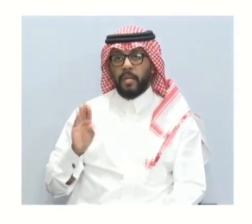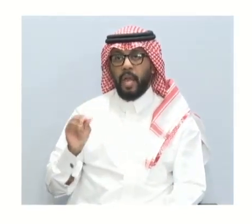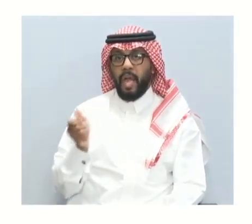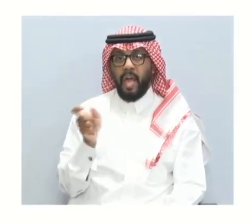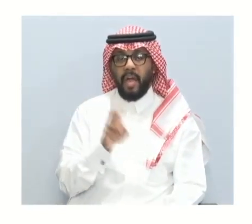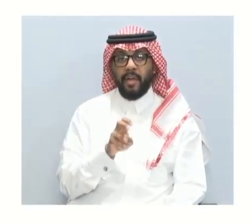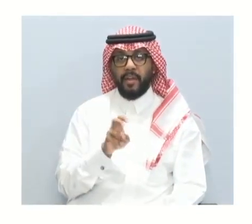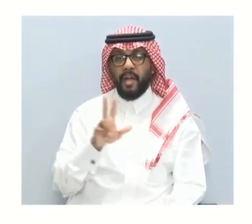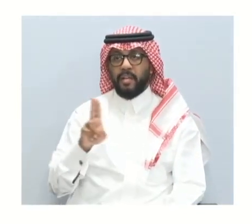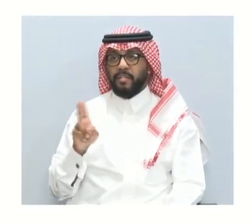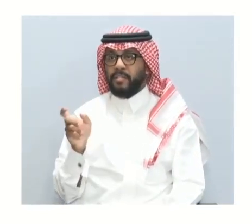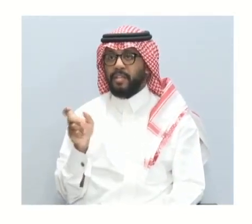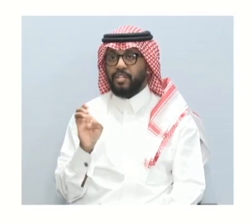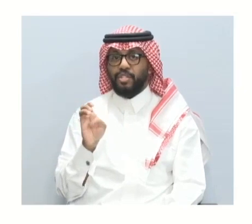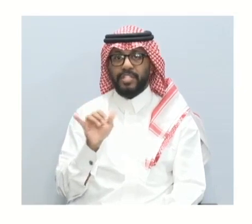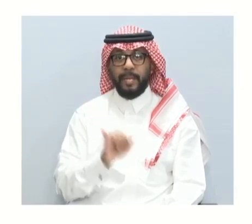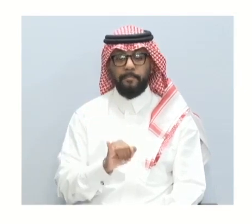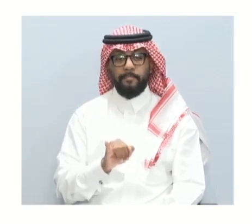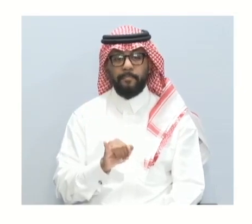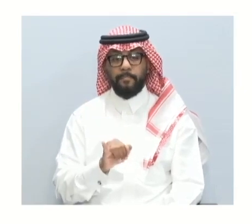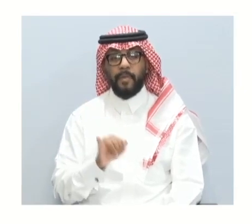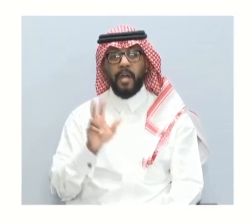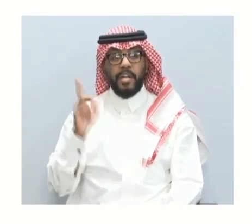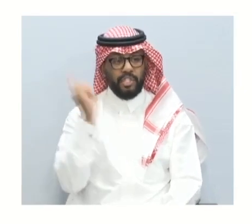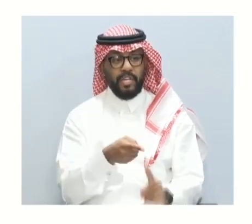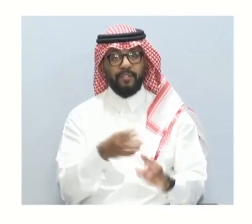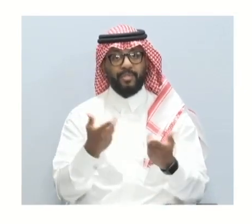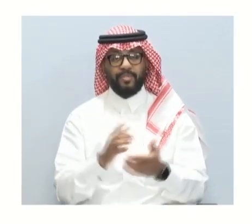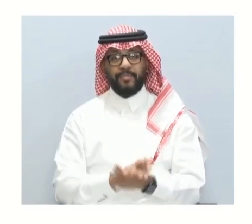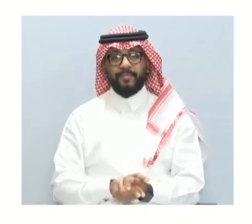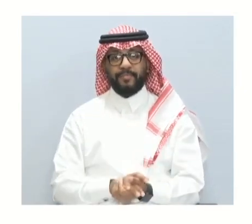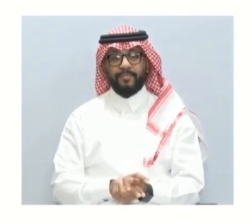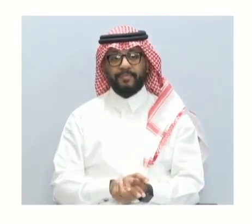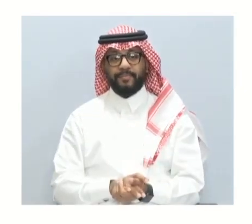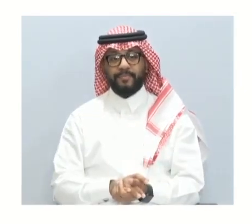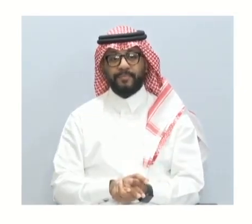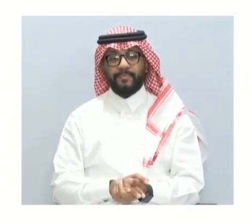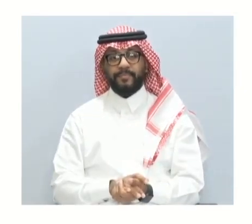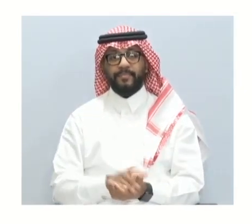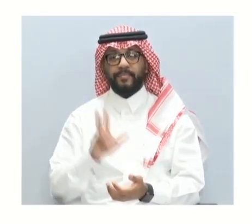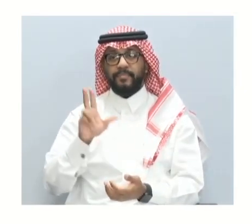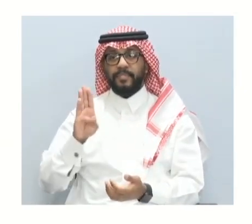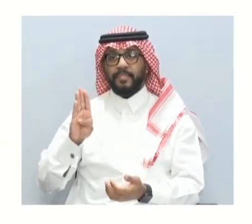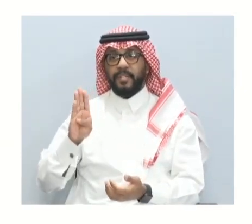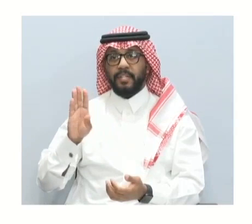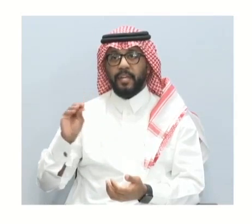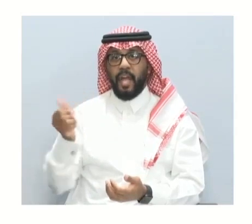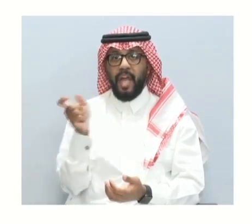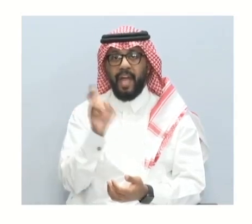التنجيم ما رايكم السحر بلا شك ان الجواب هو الكهانه